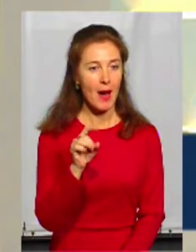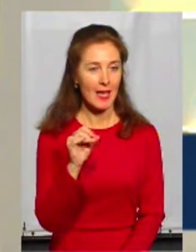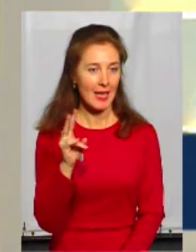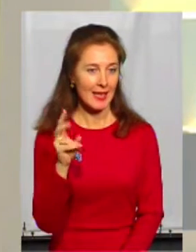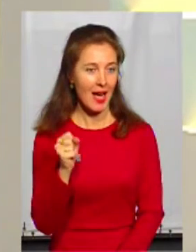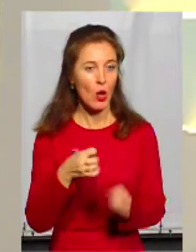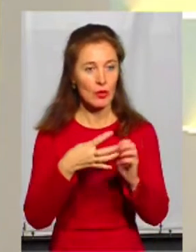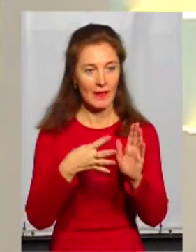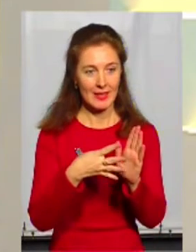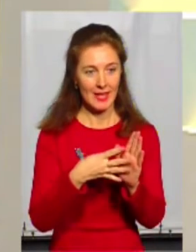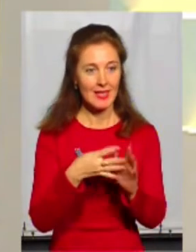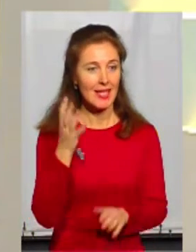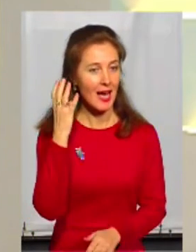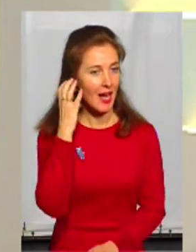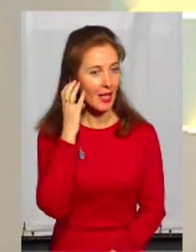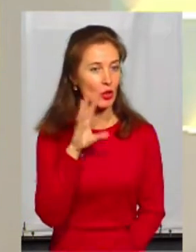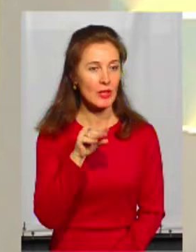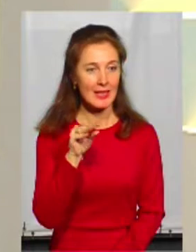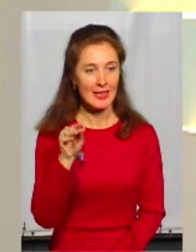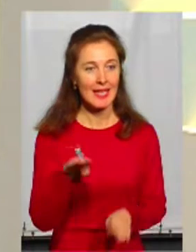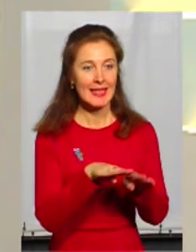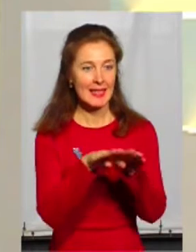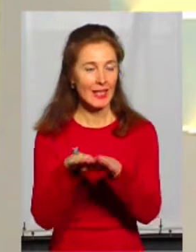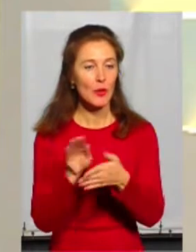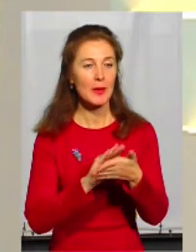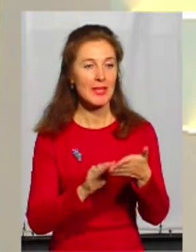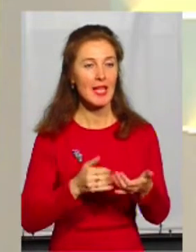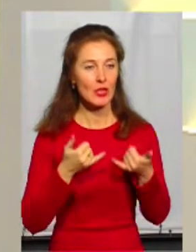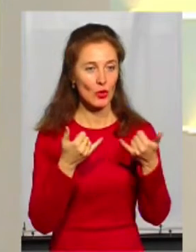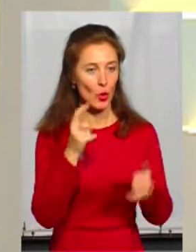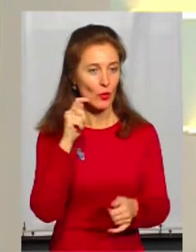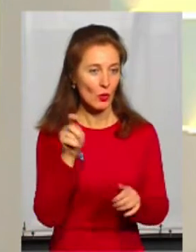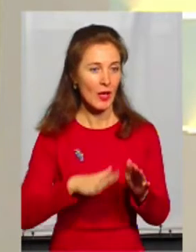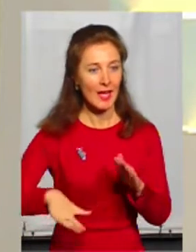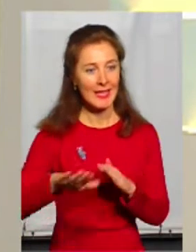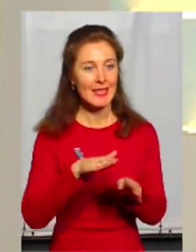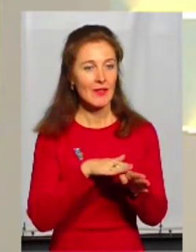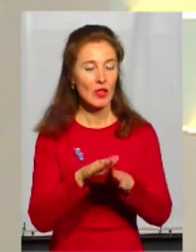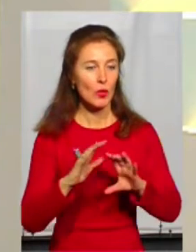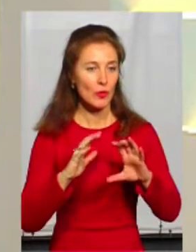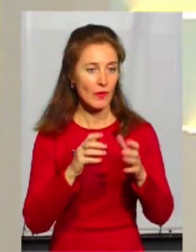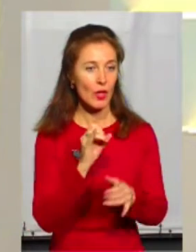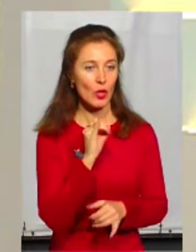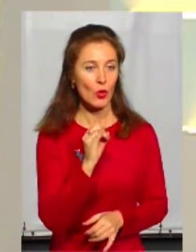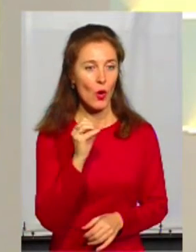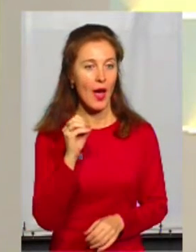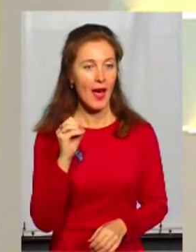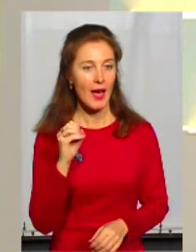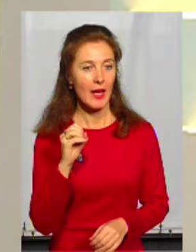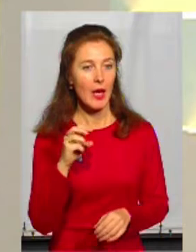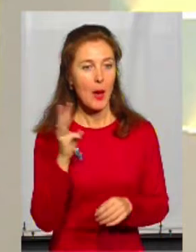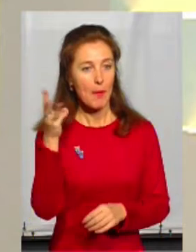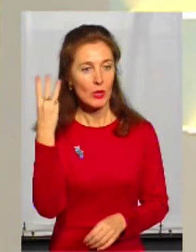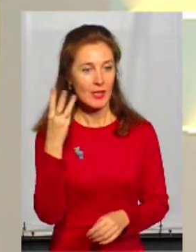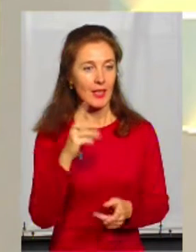У 19-те радіодиктант єдності писали сьогодні в Україні та в цілому світі. UA Поділля став однією